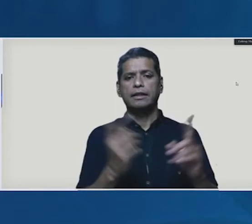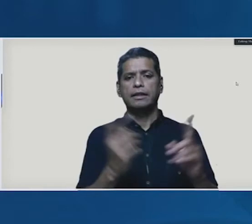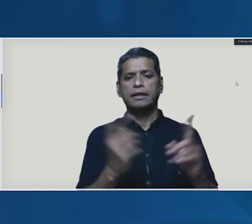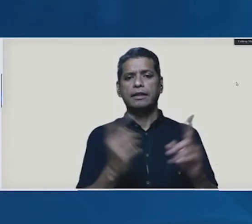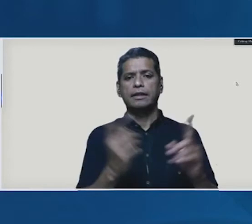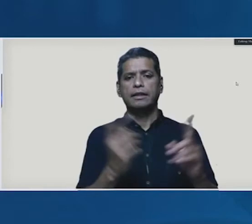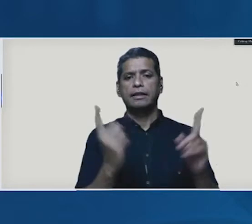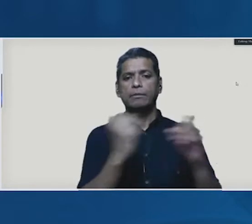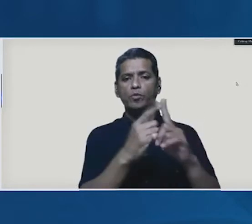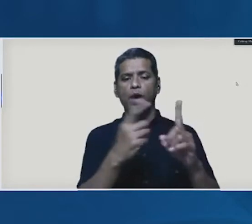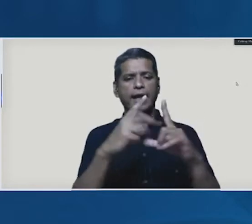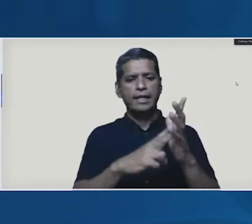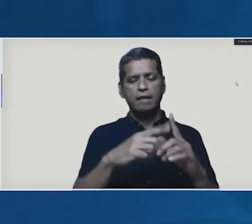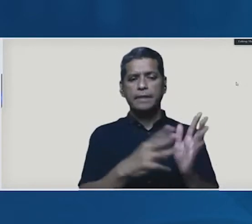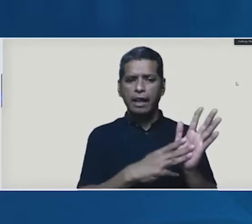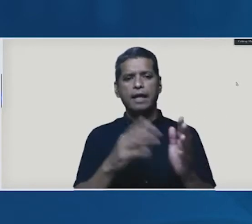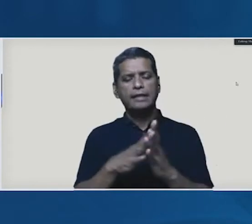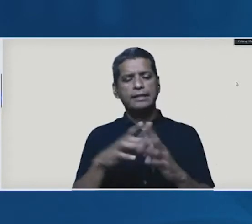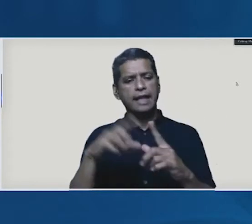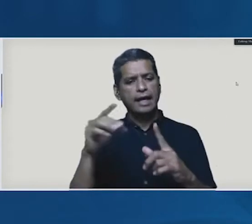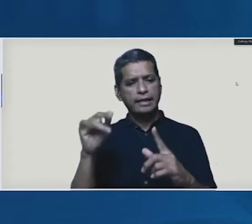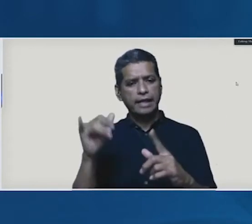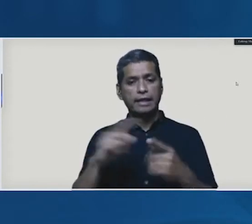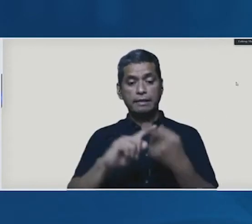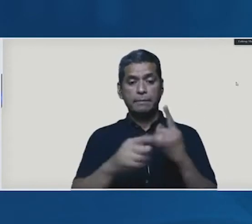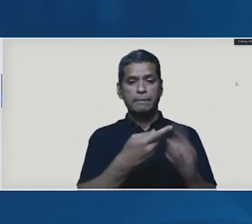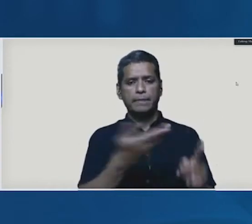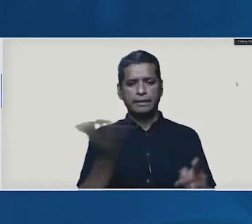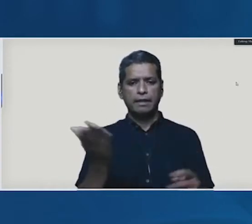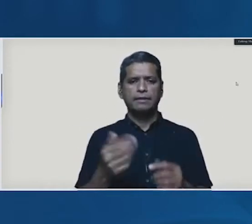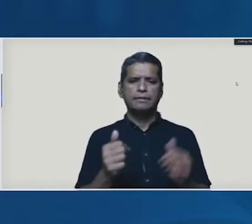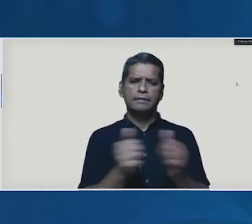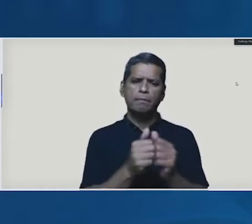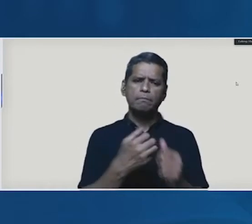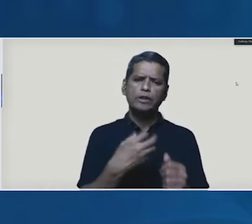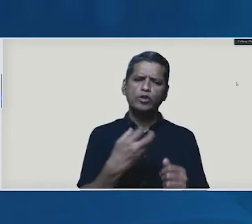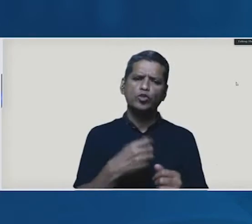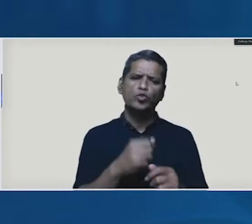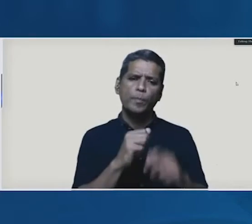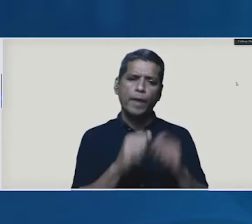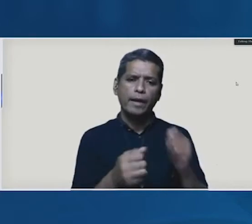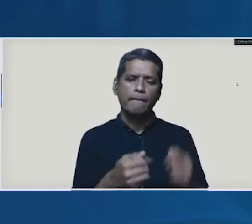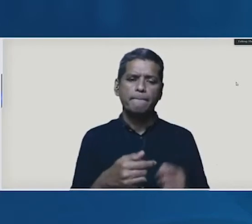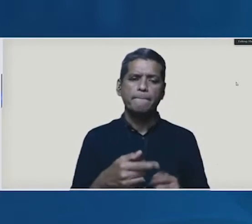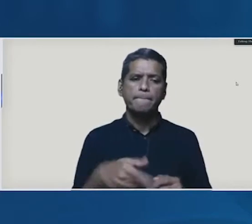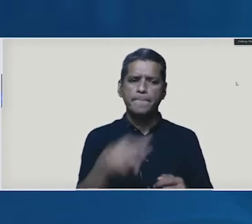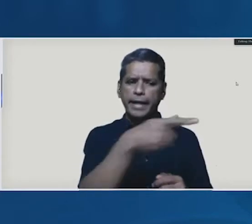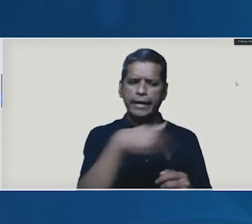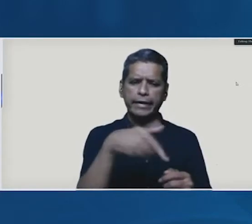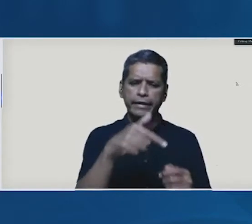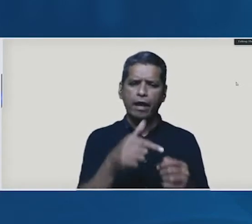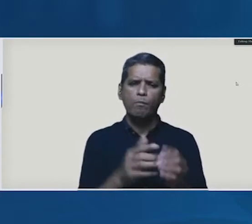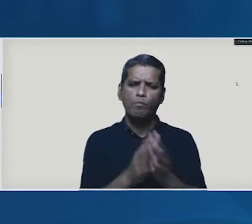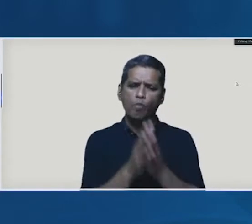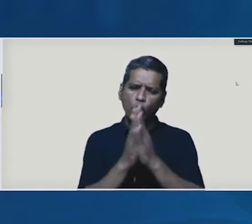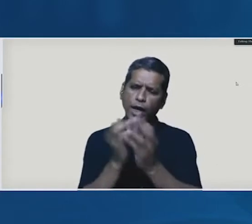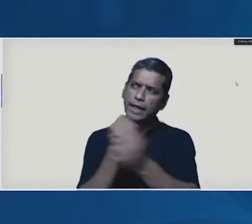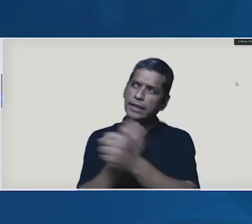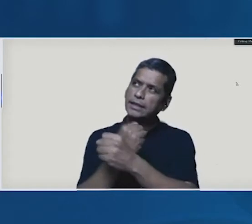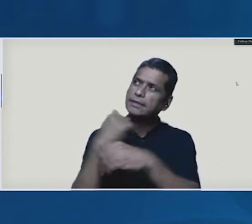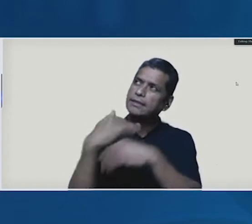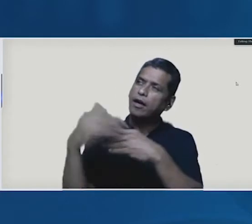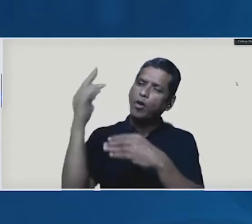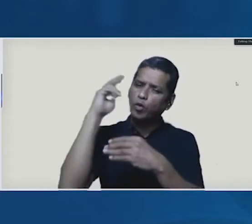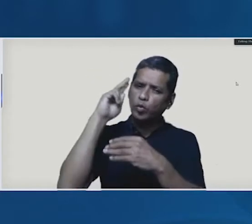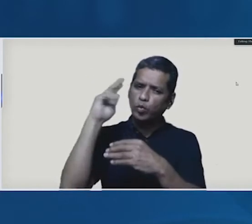sayang kepada Allah semesta langit mengenai rahasia itu supaya Daniel dan teman-temannya jangan dilenyapkan bersama